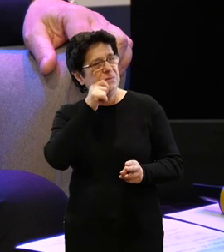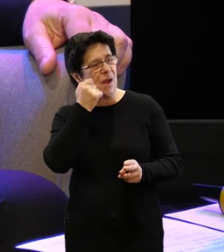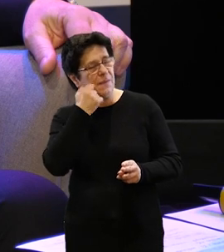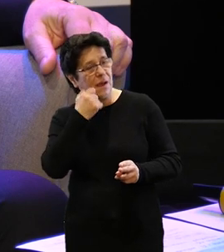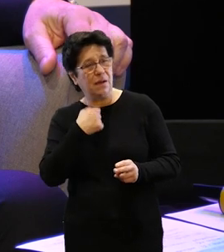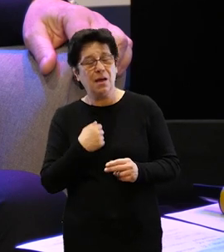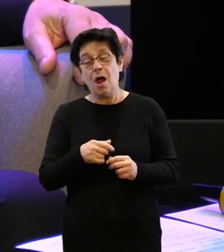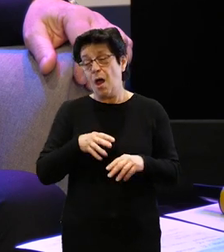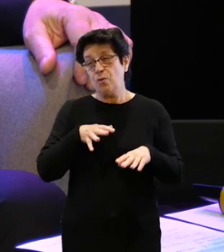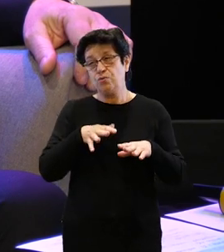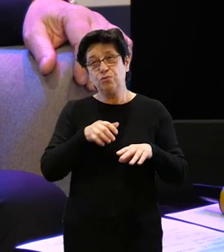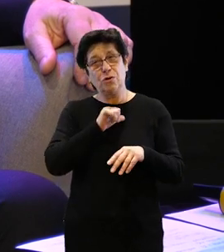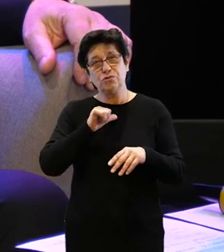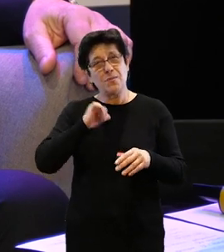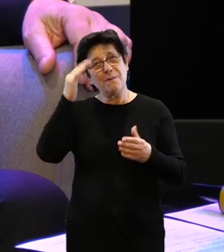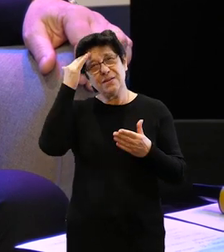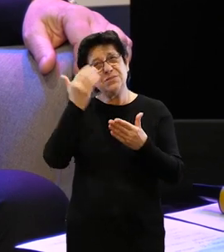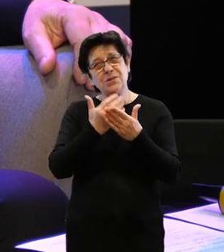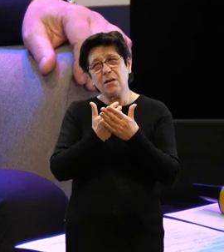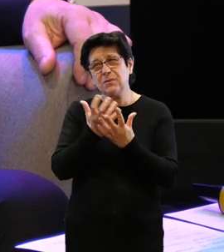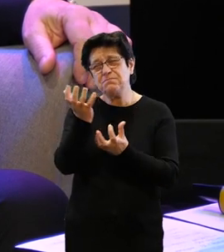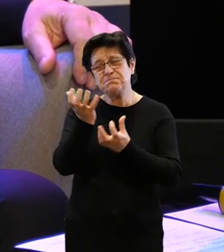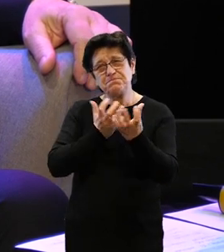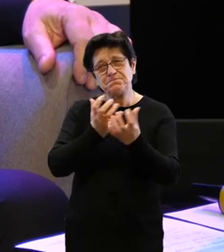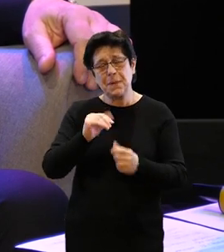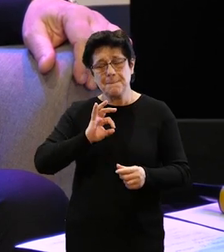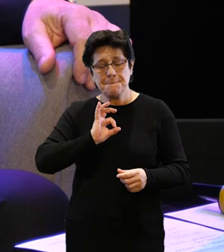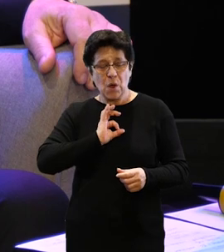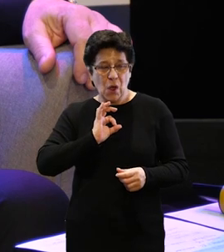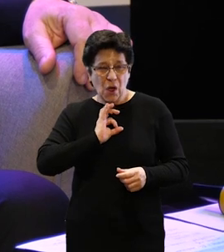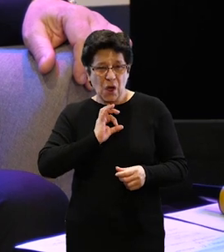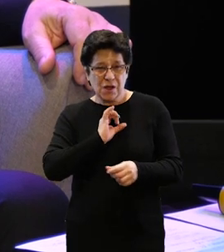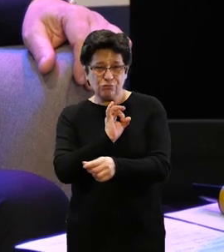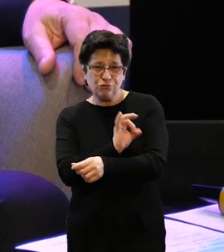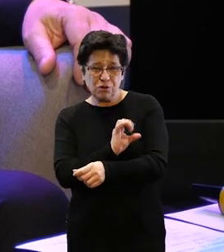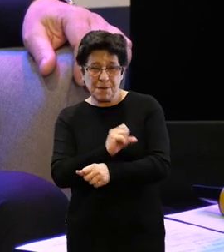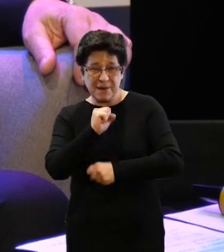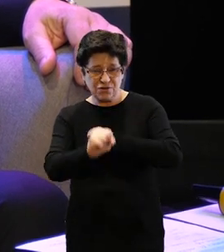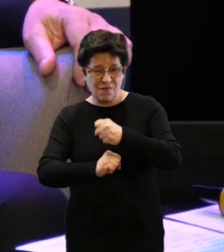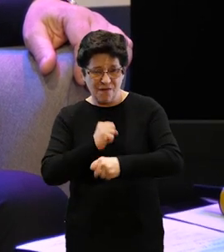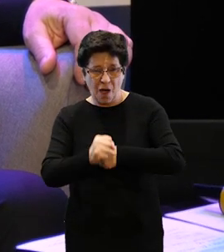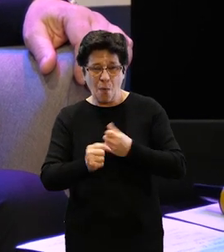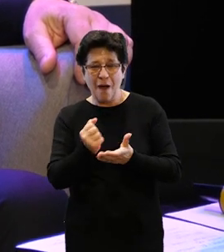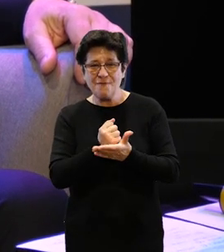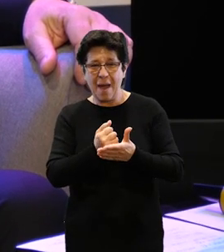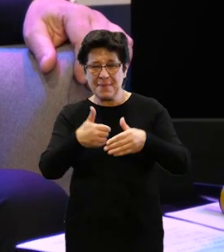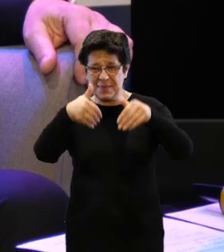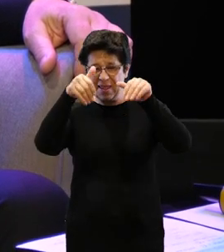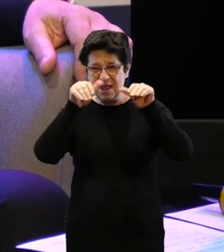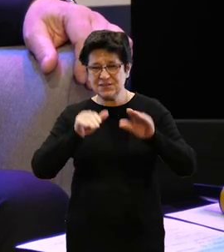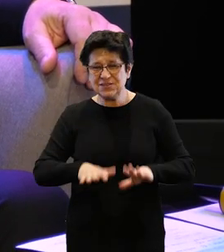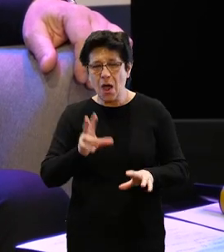Właśnie dowiedziałem się od mojej cioci OK z która pracowała w aptece pod Lwem u pani z panią balcerkowa z